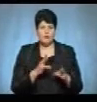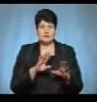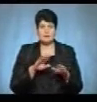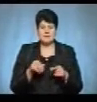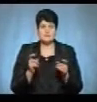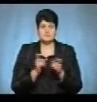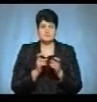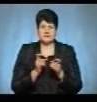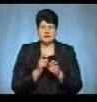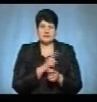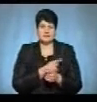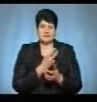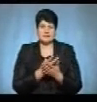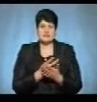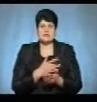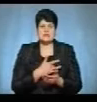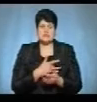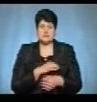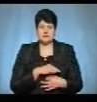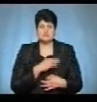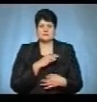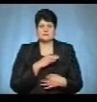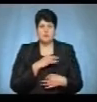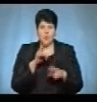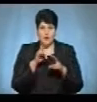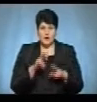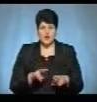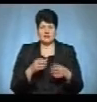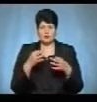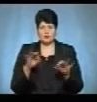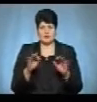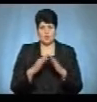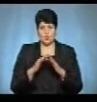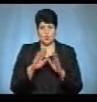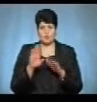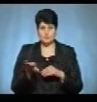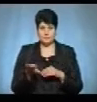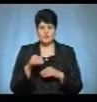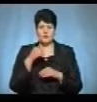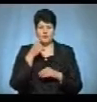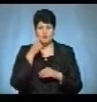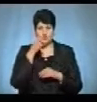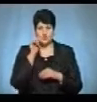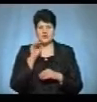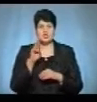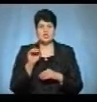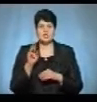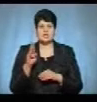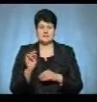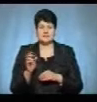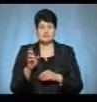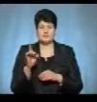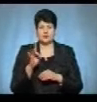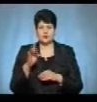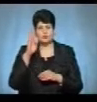суперечки лікарі госпіталізували через серцевий напад, оглянули і відпустили додому. Вчора у Шишківцях Борщівського району чоловік наніс